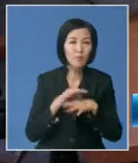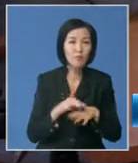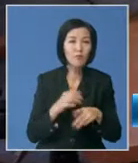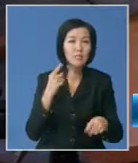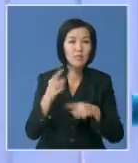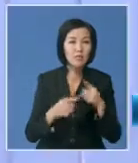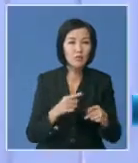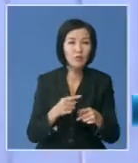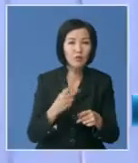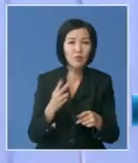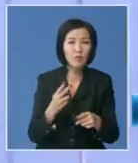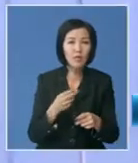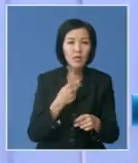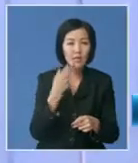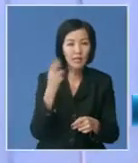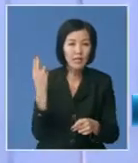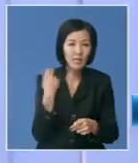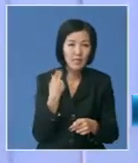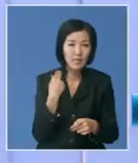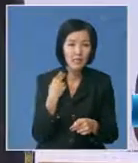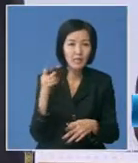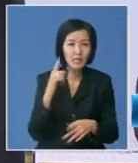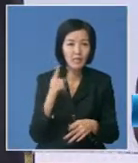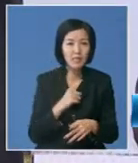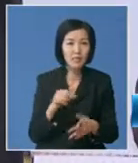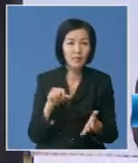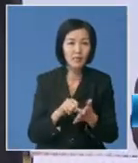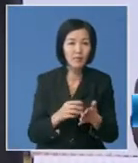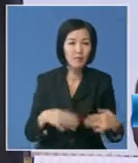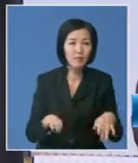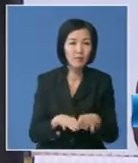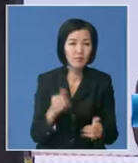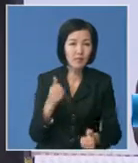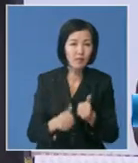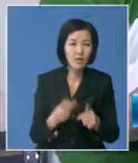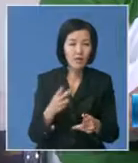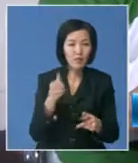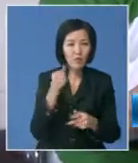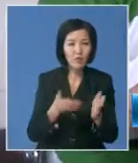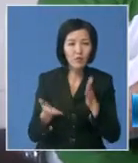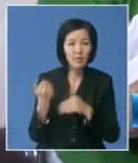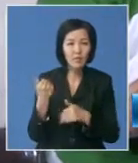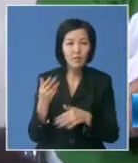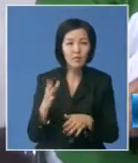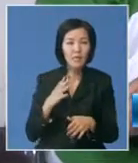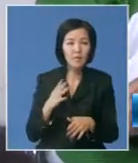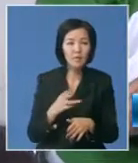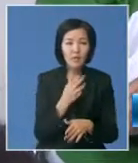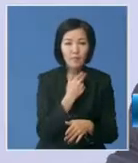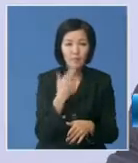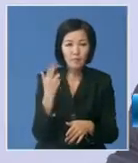италии и англии слова казахстан уже принимала участие в подобных соревнованиях два года назад они прошли в испании